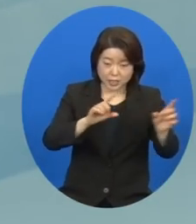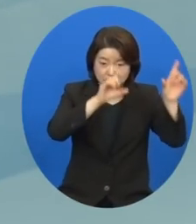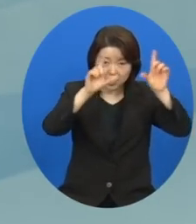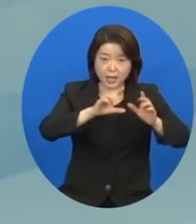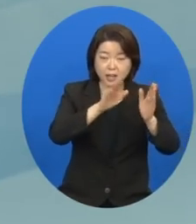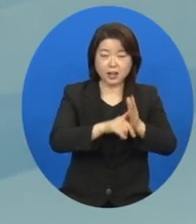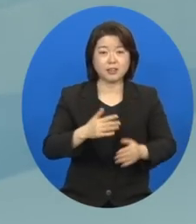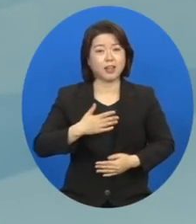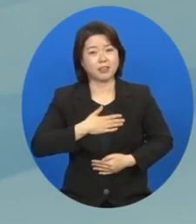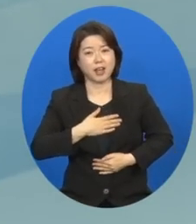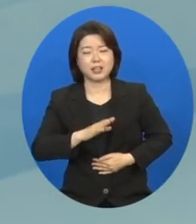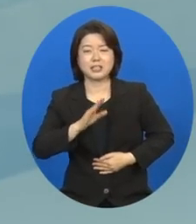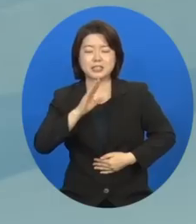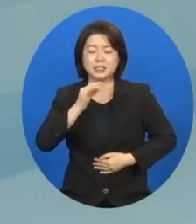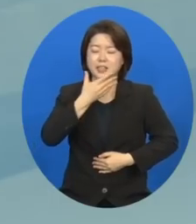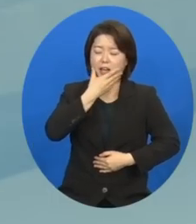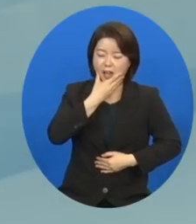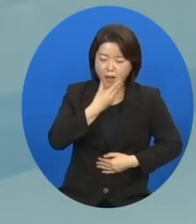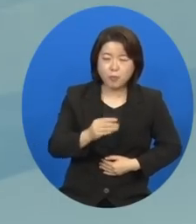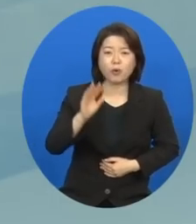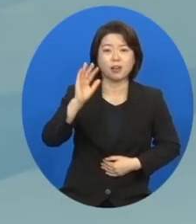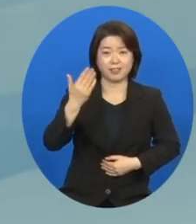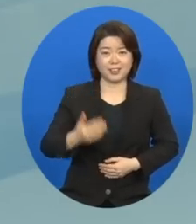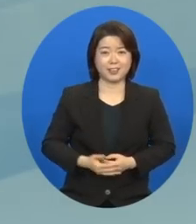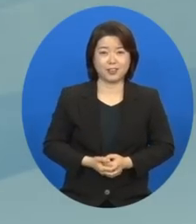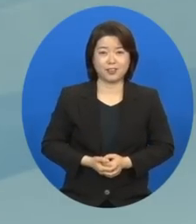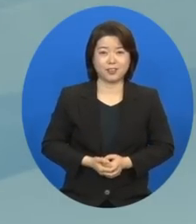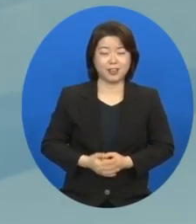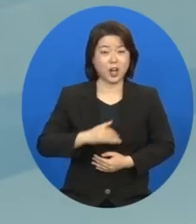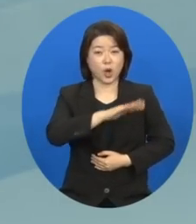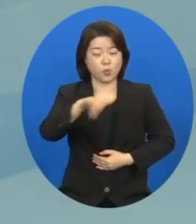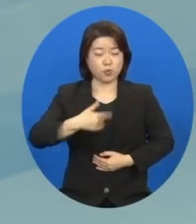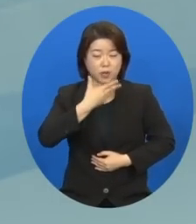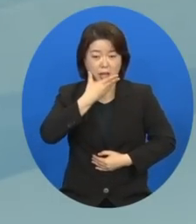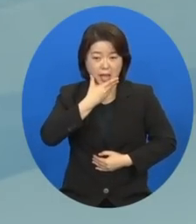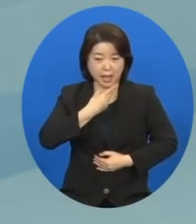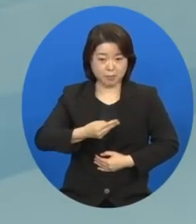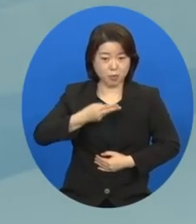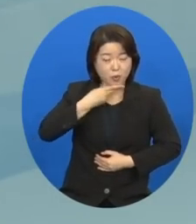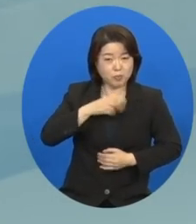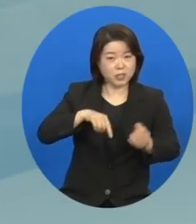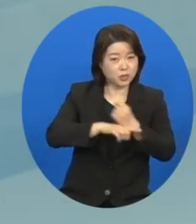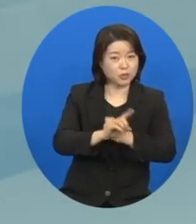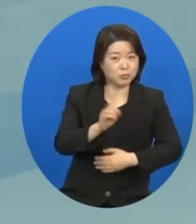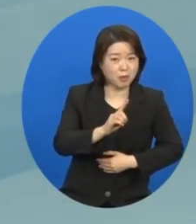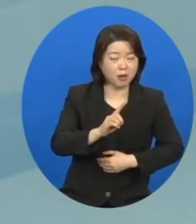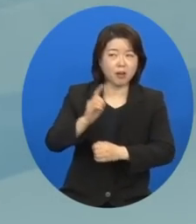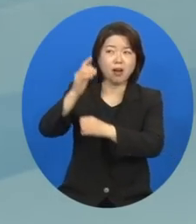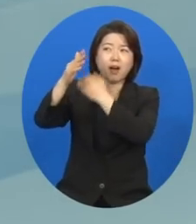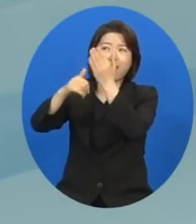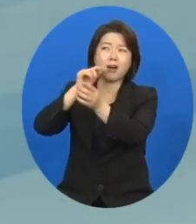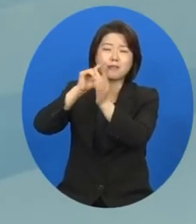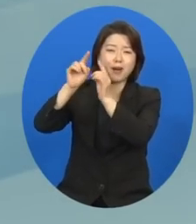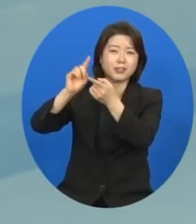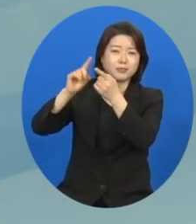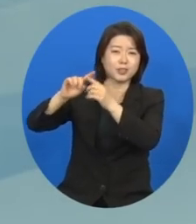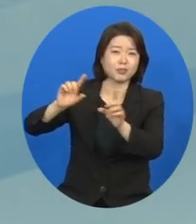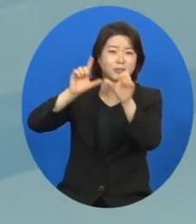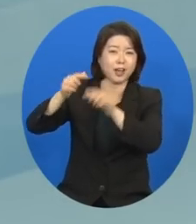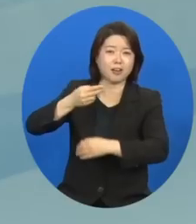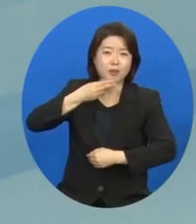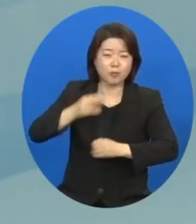진정 행복할 수가 있어요. 우리가 행복하지 않은 이유는요, 그분의 말씀대로 살지 않고